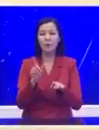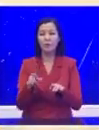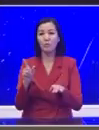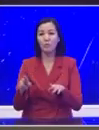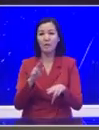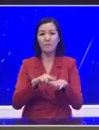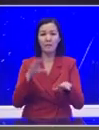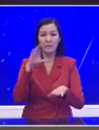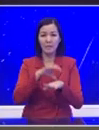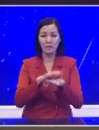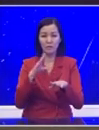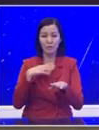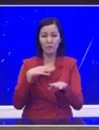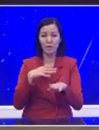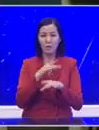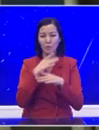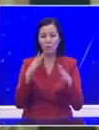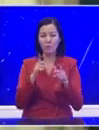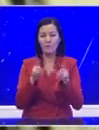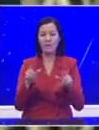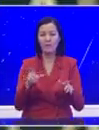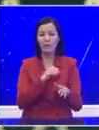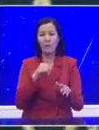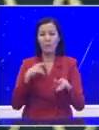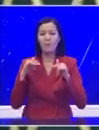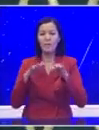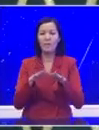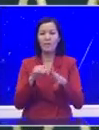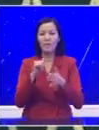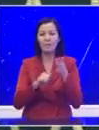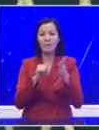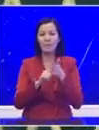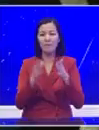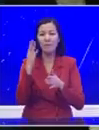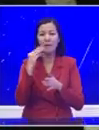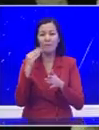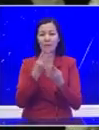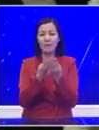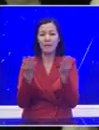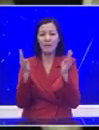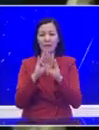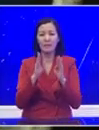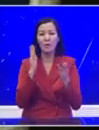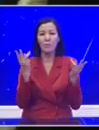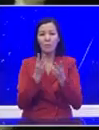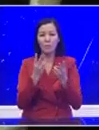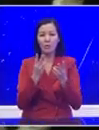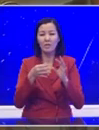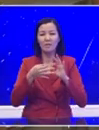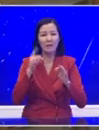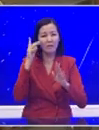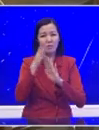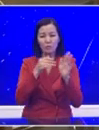полицейлердің қолына табысталады. Көбіне ұсталған азаматтар өз әрекеттерінің себебін және Алматыда карантинде болуға жетілігін нақты